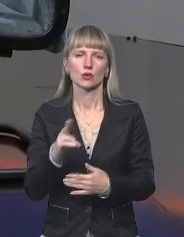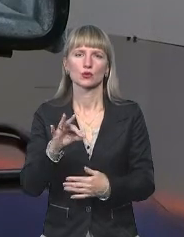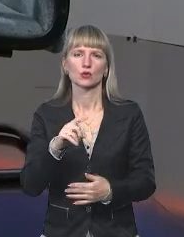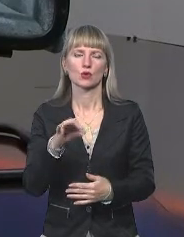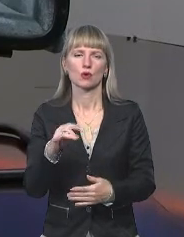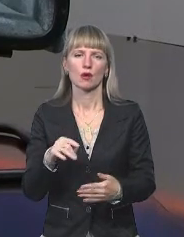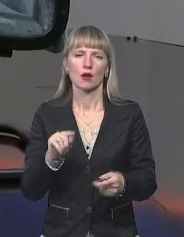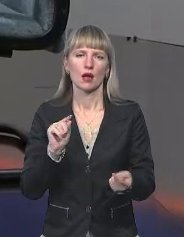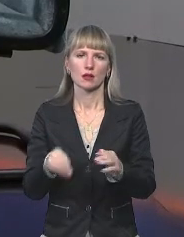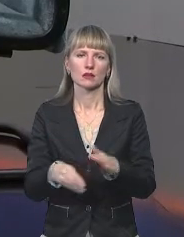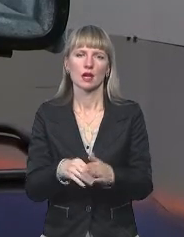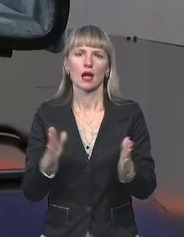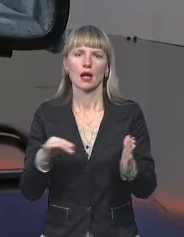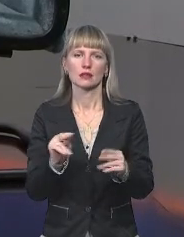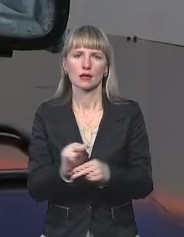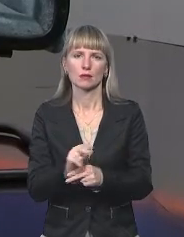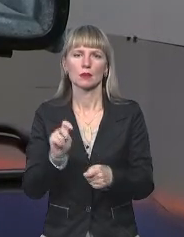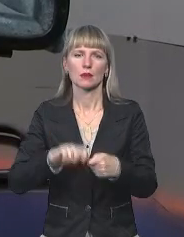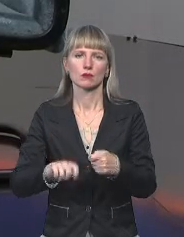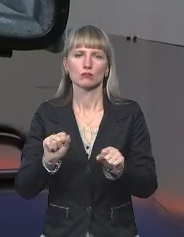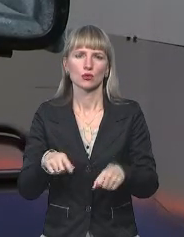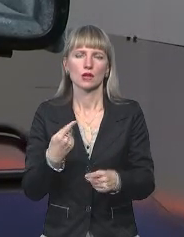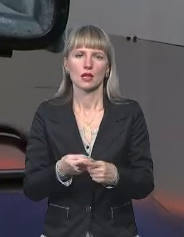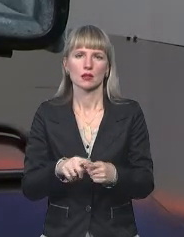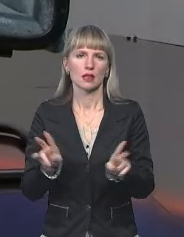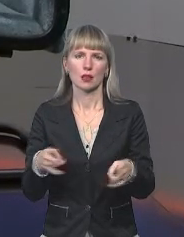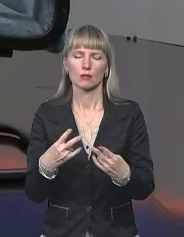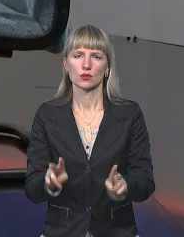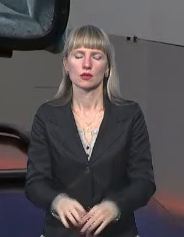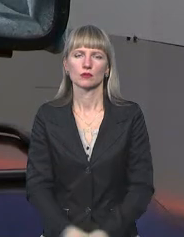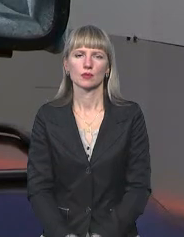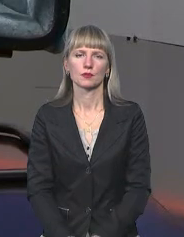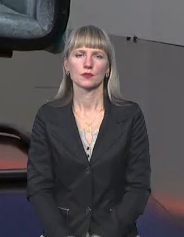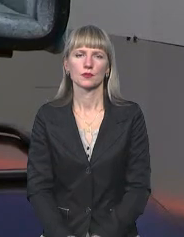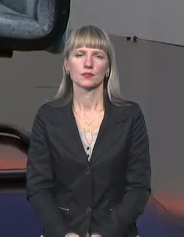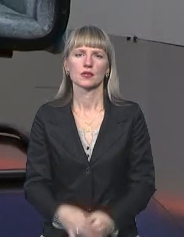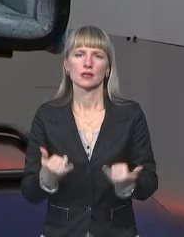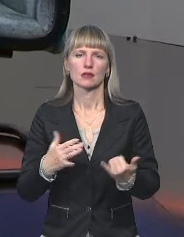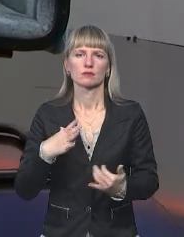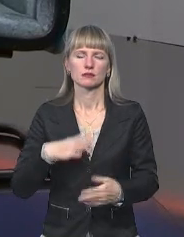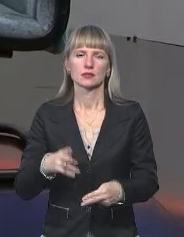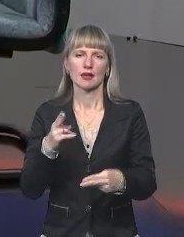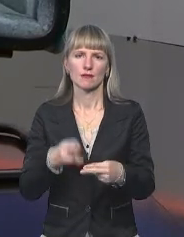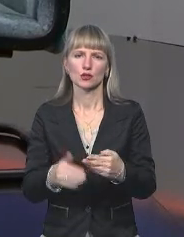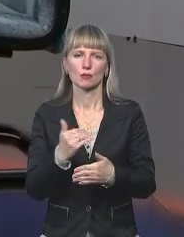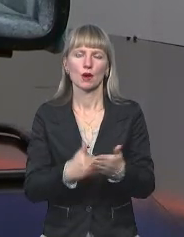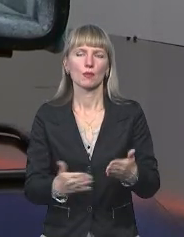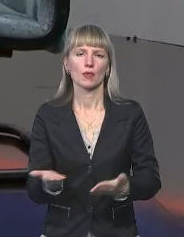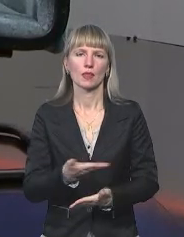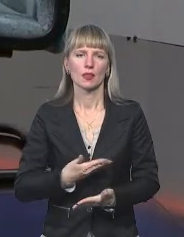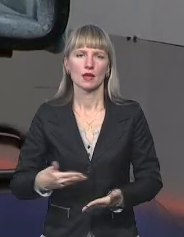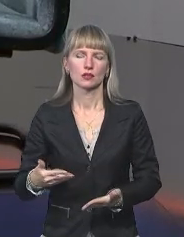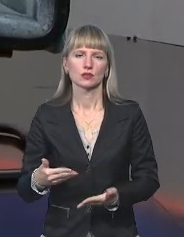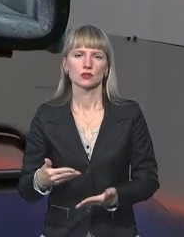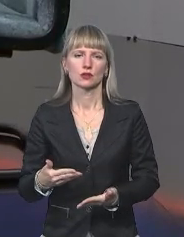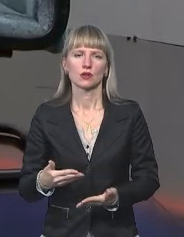Дозоро, антикорупційна карта ремонтів і перевірити, може це і не потрібно. Пані Катерина, зараз вже маємо завершувати, програма наша підходить